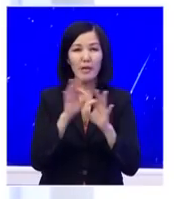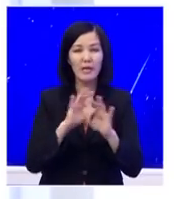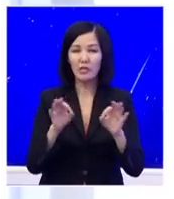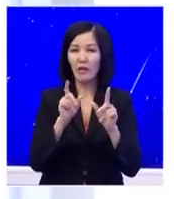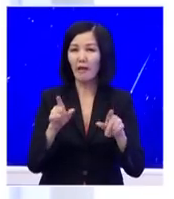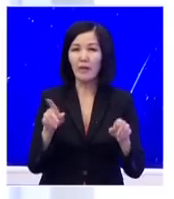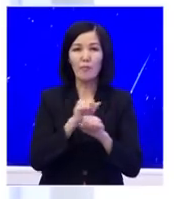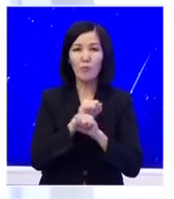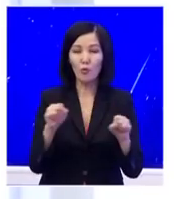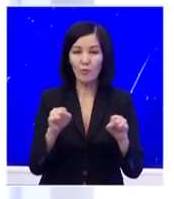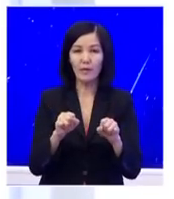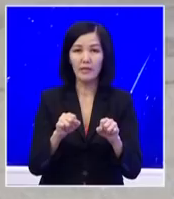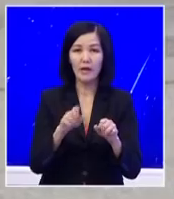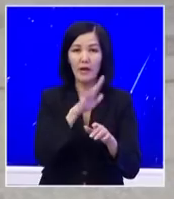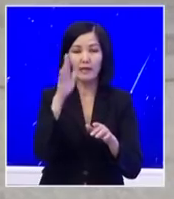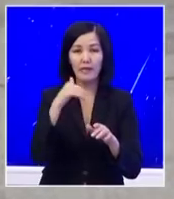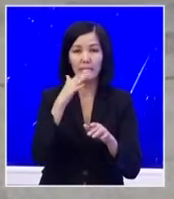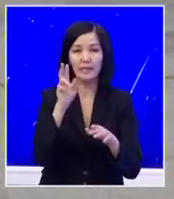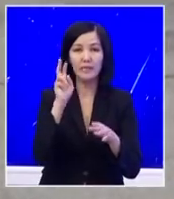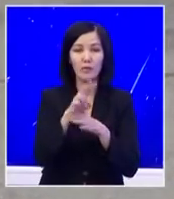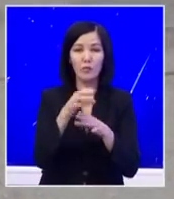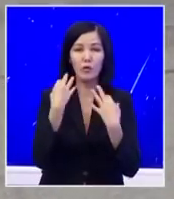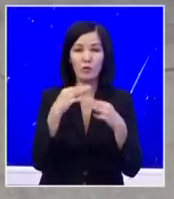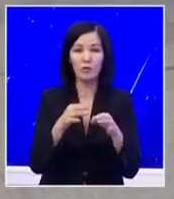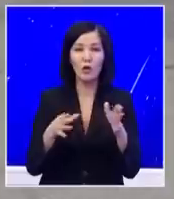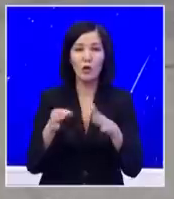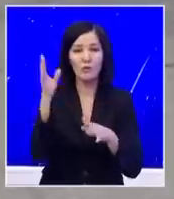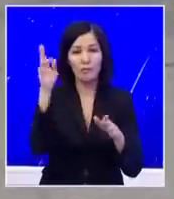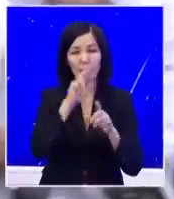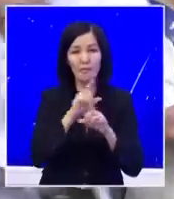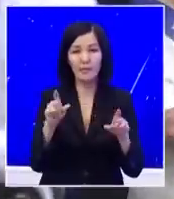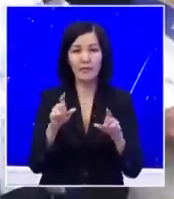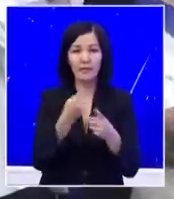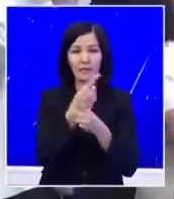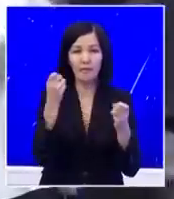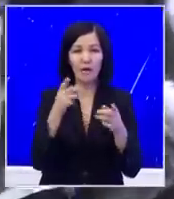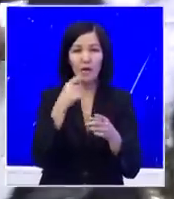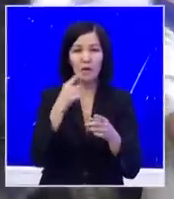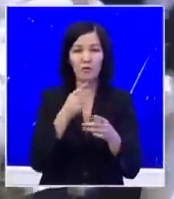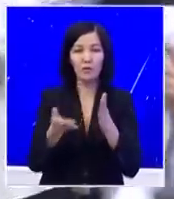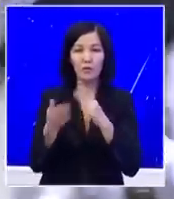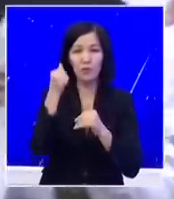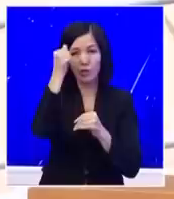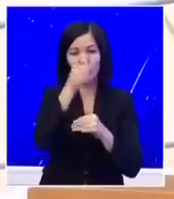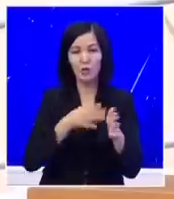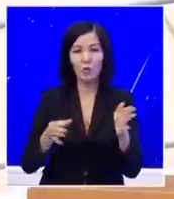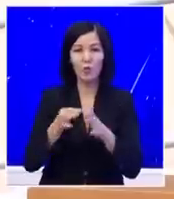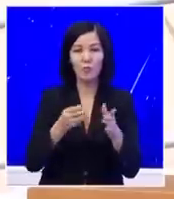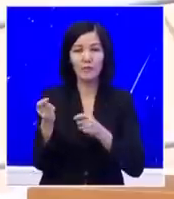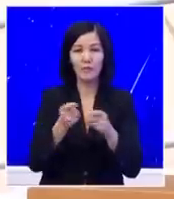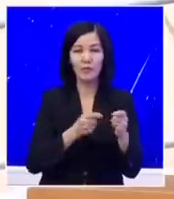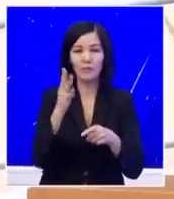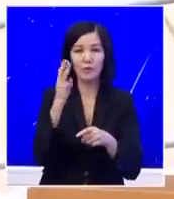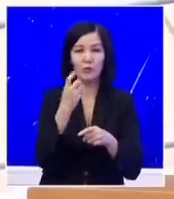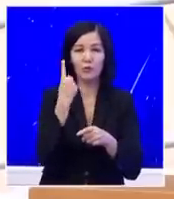Шараға тек оқушының ата-аналарына кіруге рұқсат. Бұл туралы облыстық білім басқармасы өкілдері мәлімдеді. Айтуларынша, өткен жылы